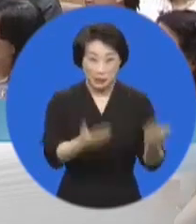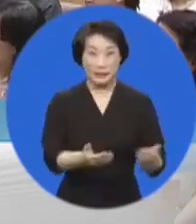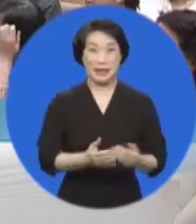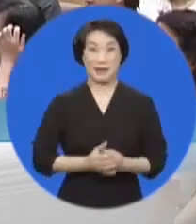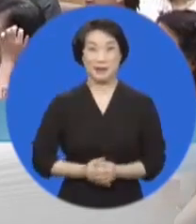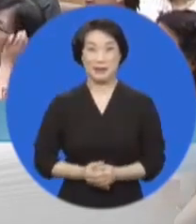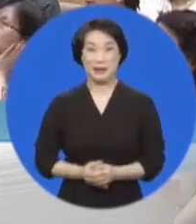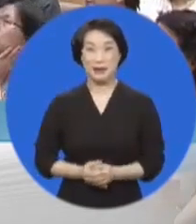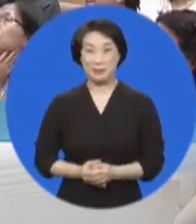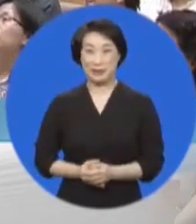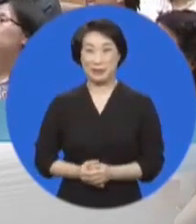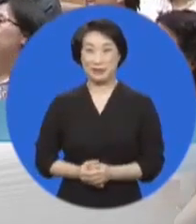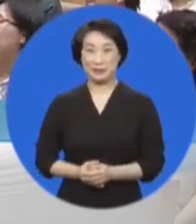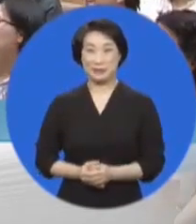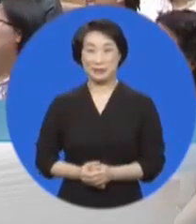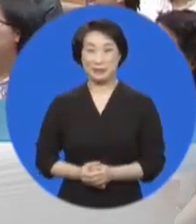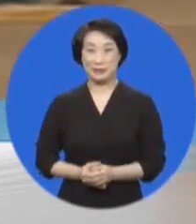해방하였음이니라.